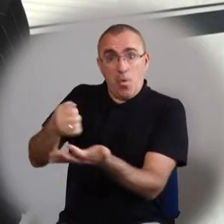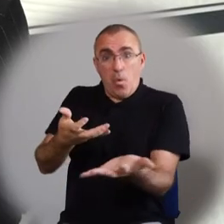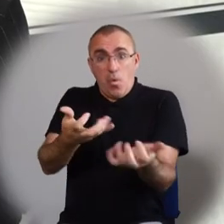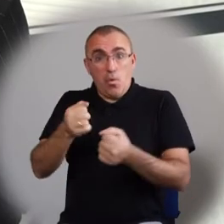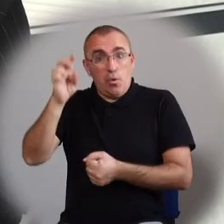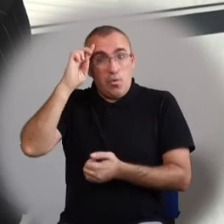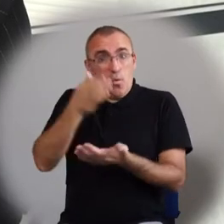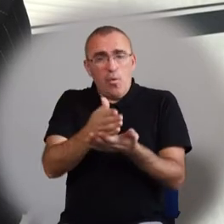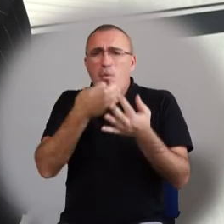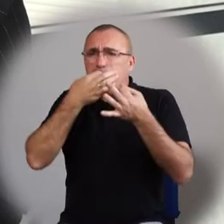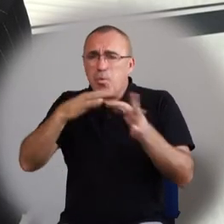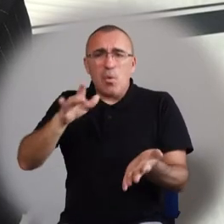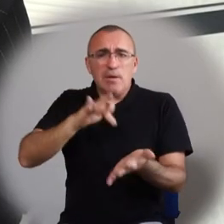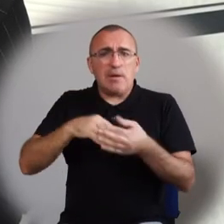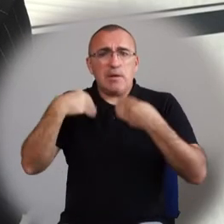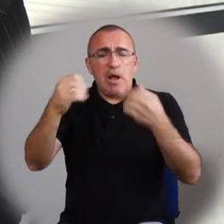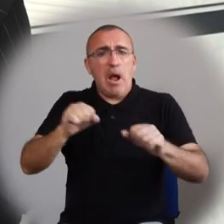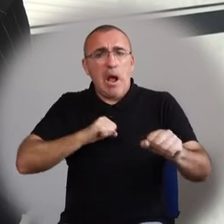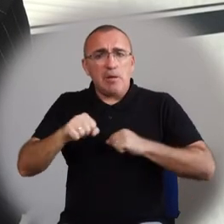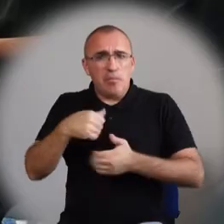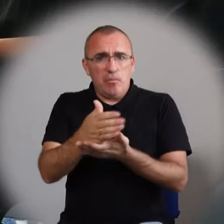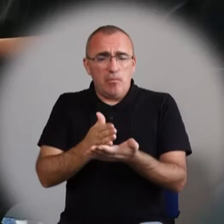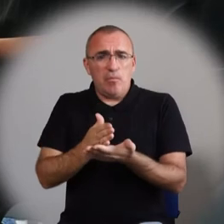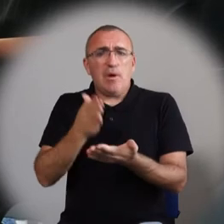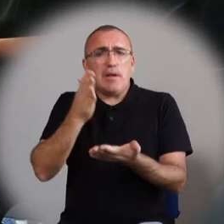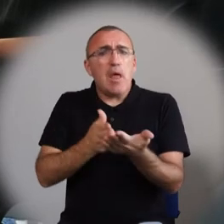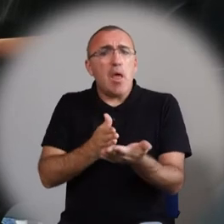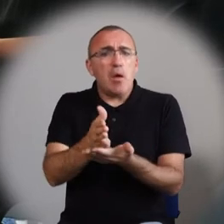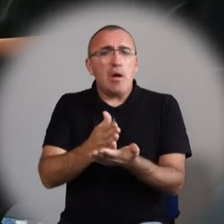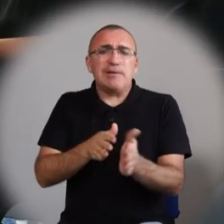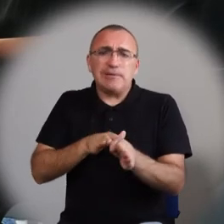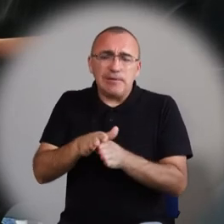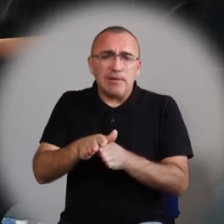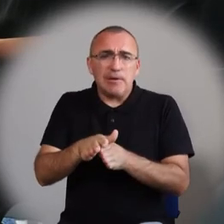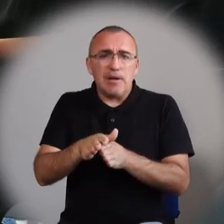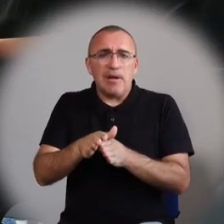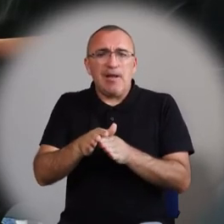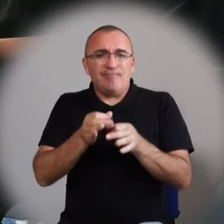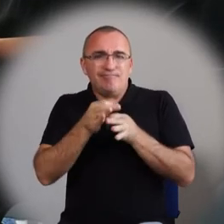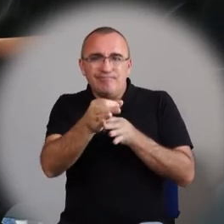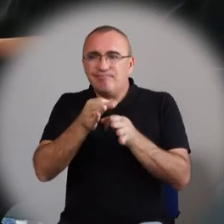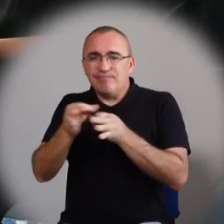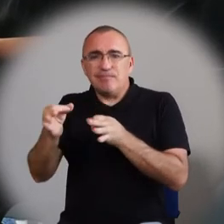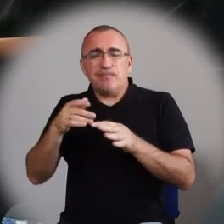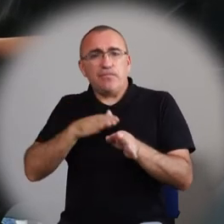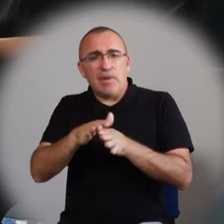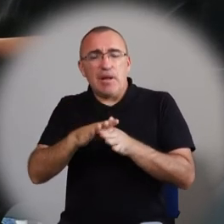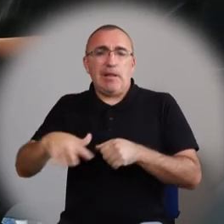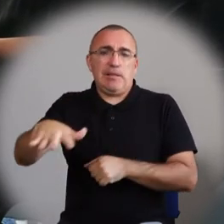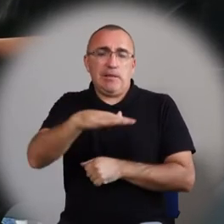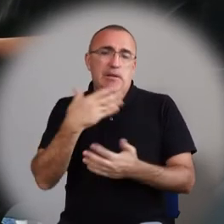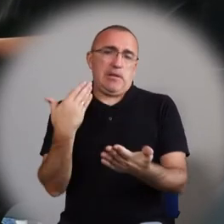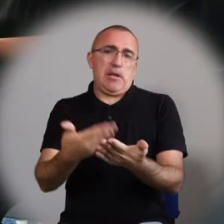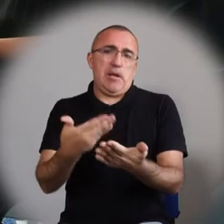олександрійською пропискою може отримати державні послуги в будь-якому центрі з надання адміністративних послуг. Є послуги, які здійснюються екстериторіально, і які послуги,